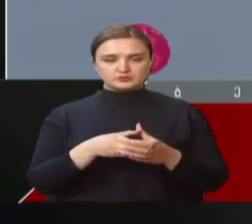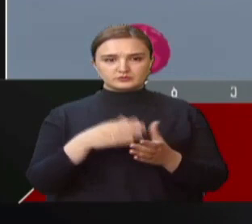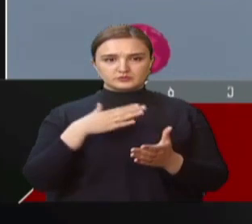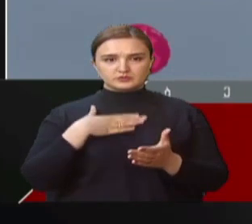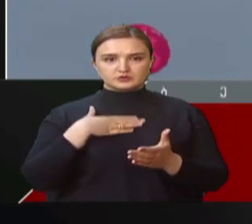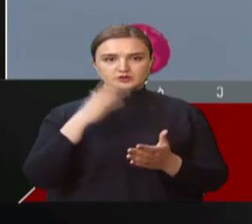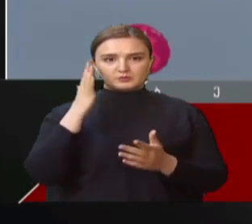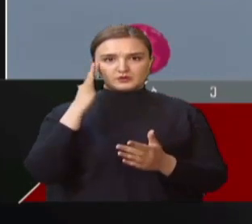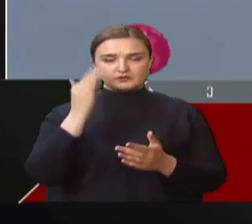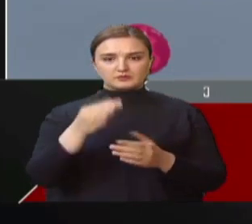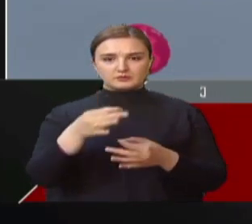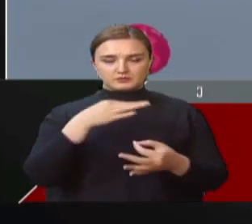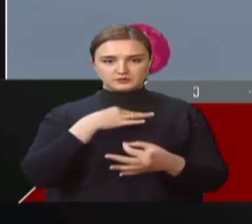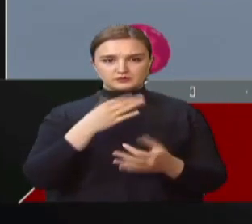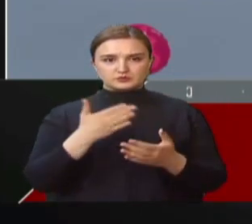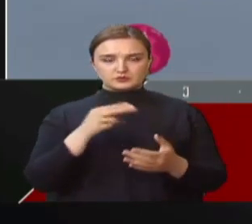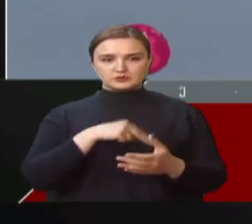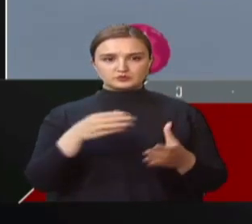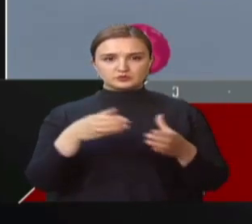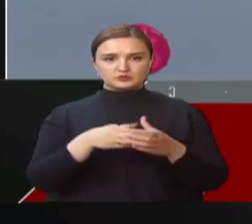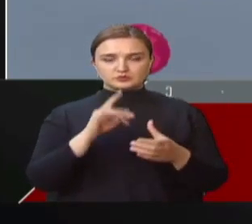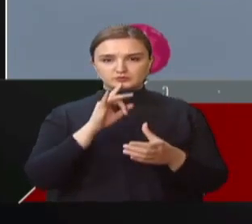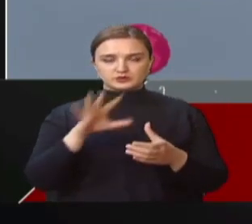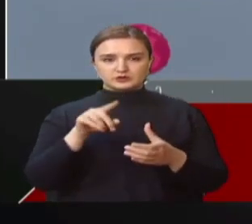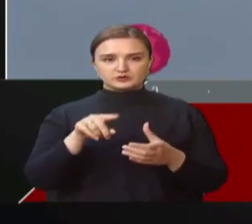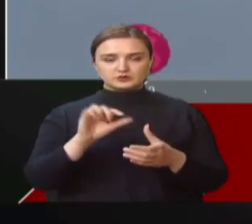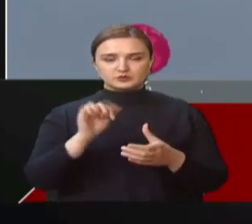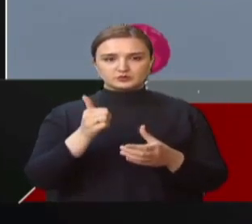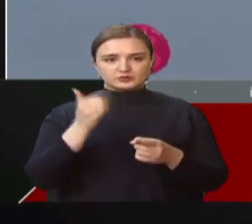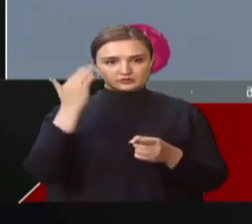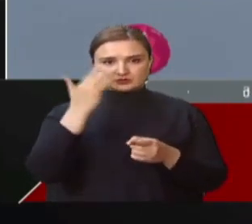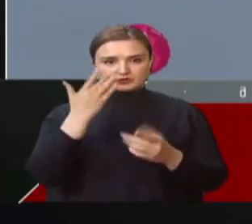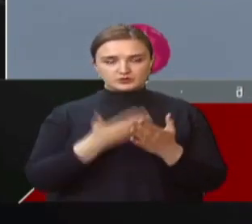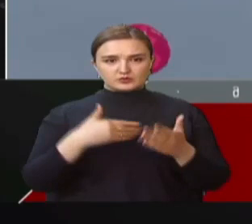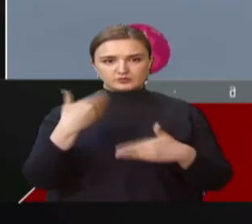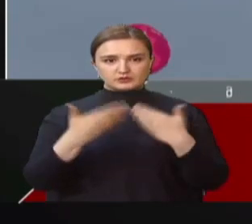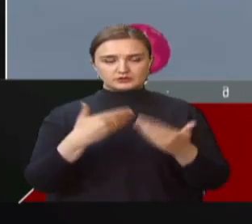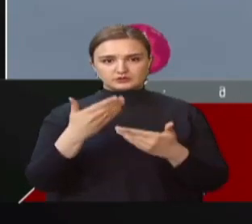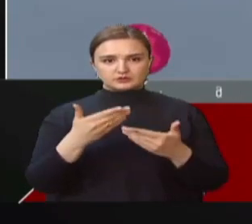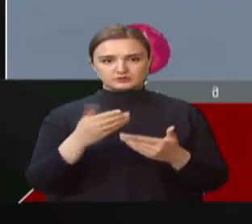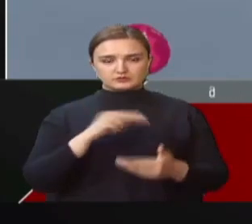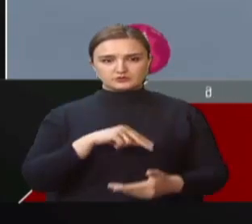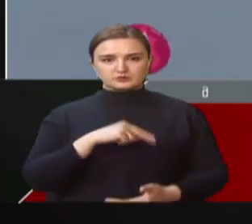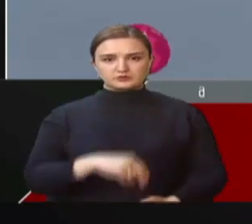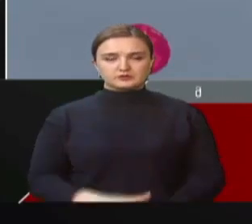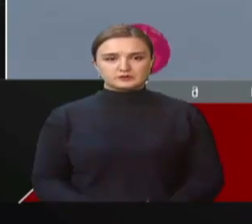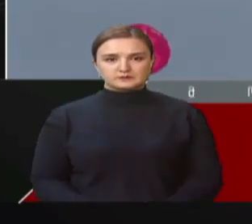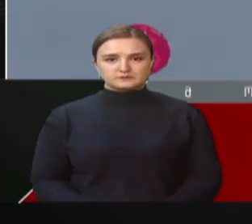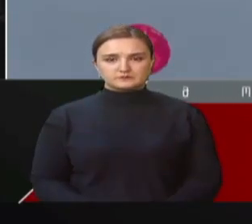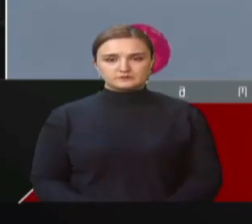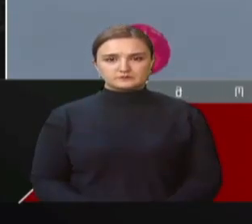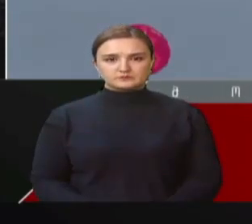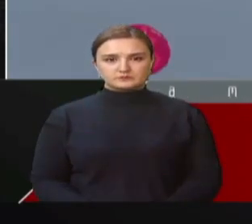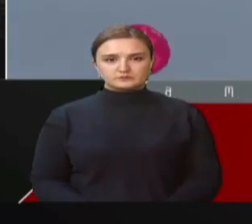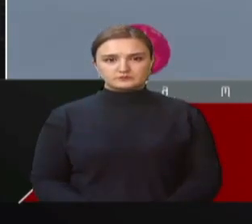ce mi-am uțat, ce mi-am uțat, ce mi-am uțat, ce mi-am uțat, ce mi-am uțat, ce mi-am uțat, ce mi-am uțat, ce mi-am uțat, ce mi-am uțat, ce mi-am uțat, ce mi-am uțat, ce mi-am